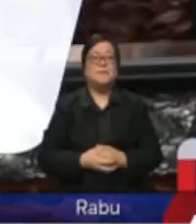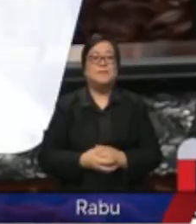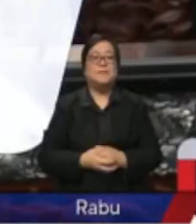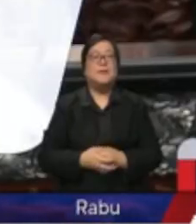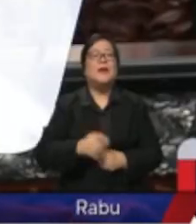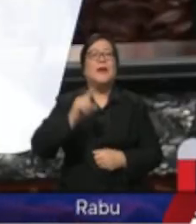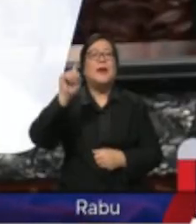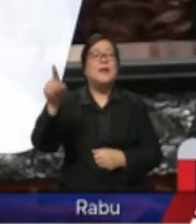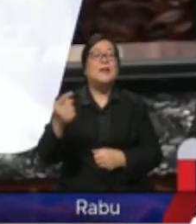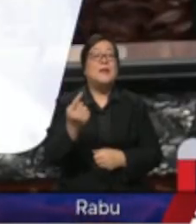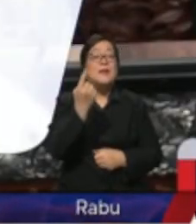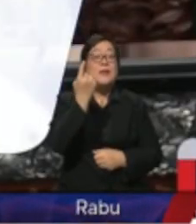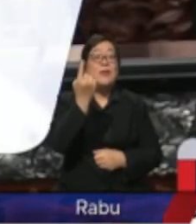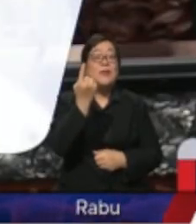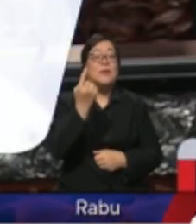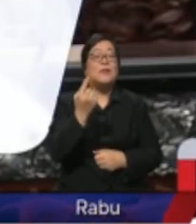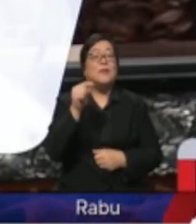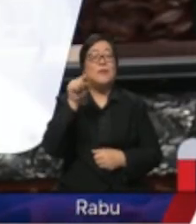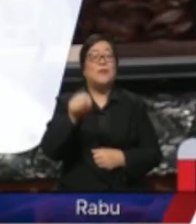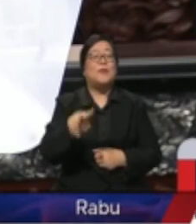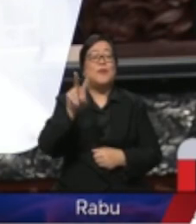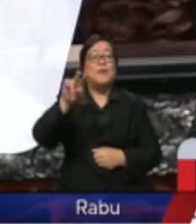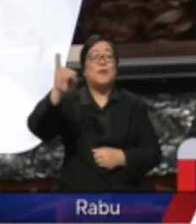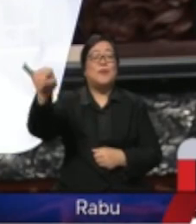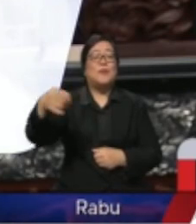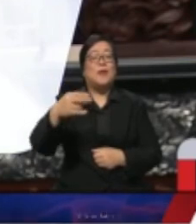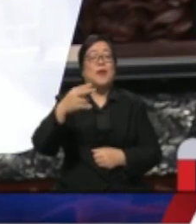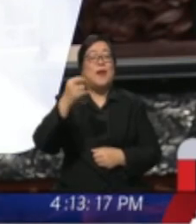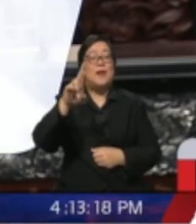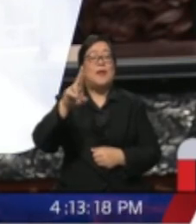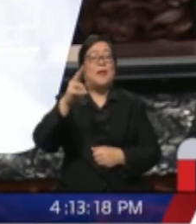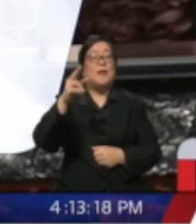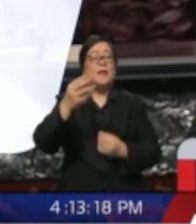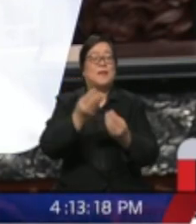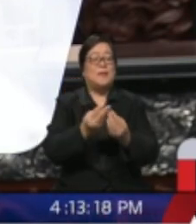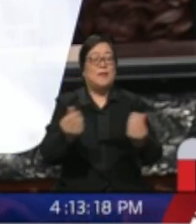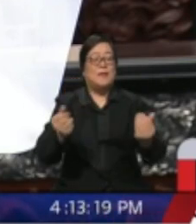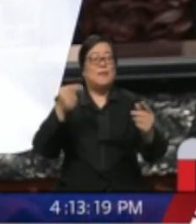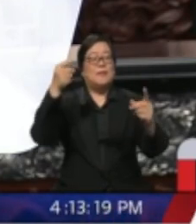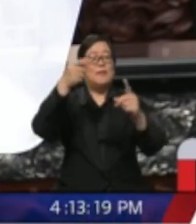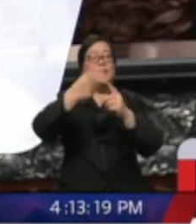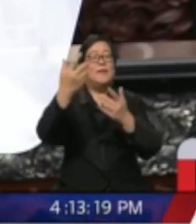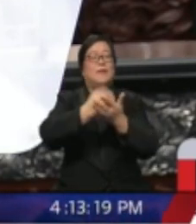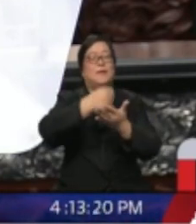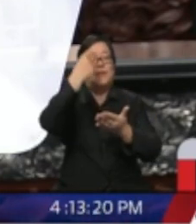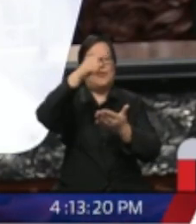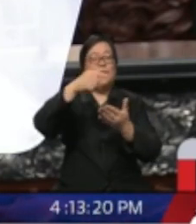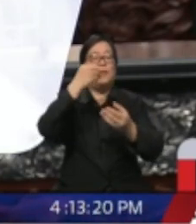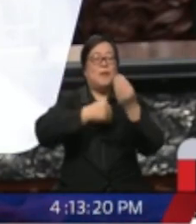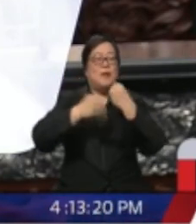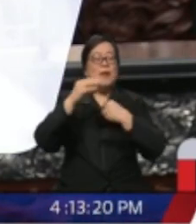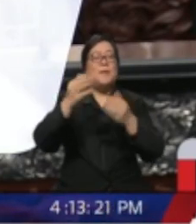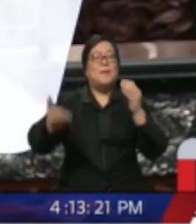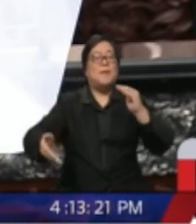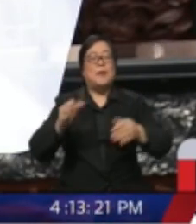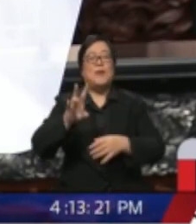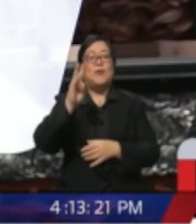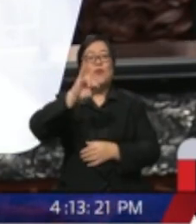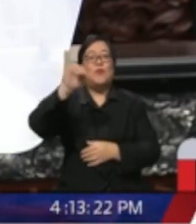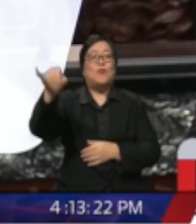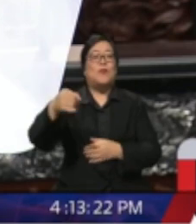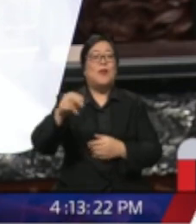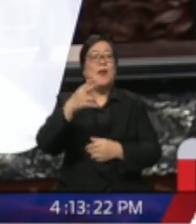hanya satu bulan dua juta hektar tanah negara dimanfaatkan untuk tujuan tanaman makanan berbanding 7